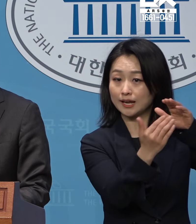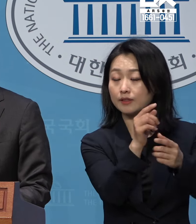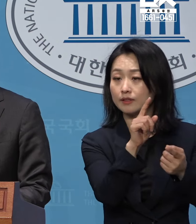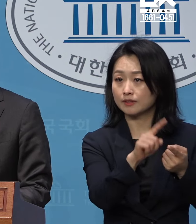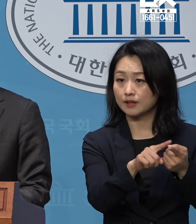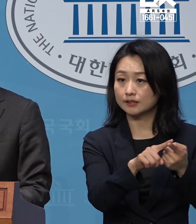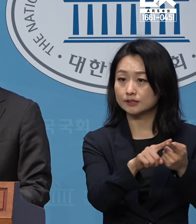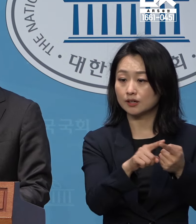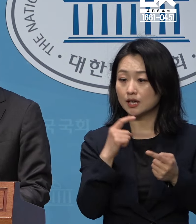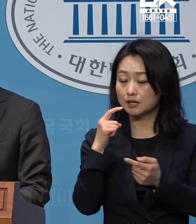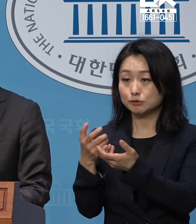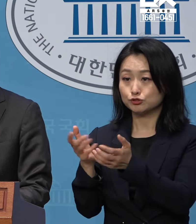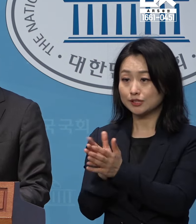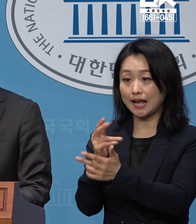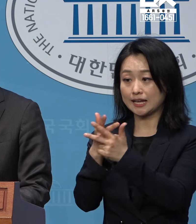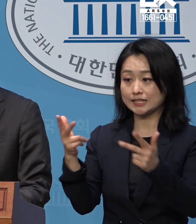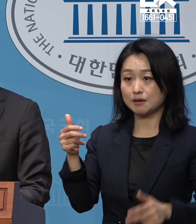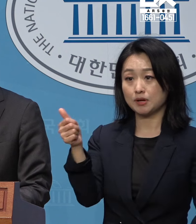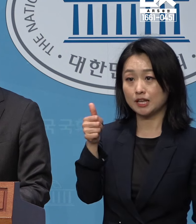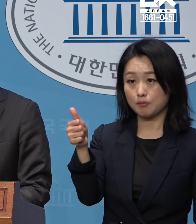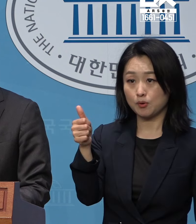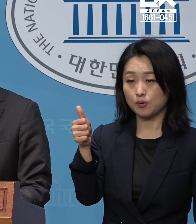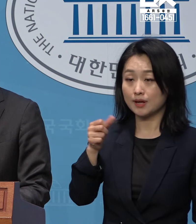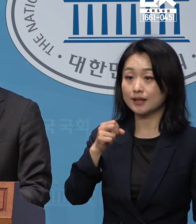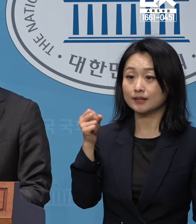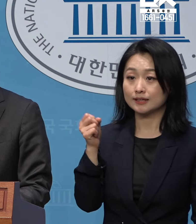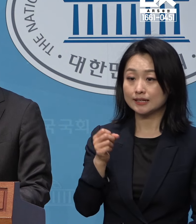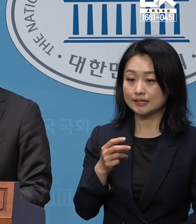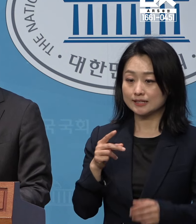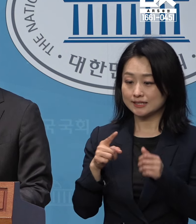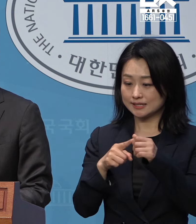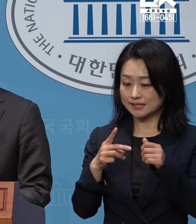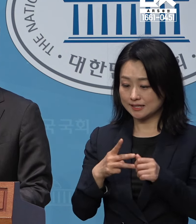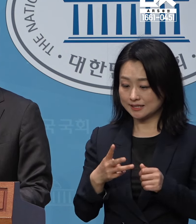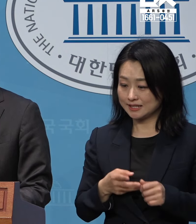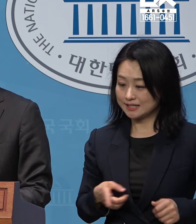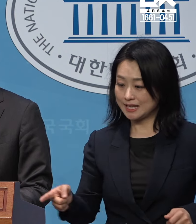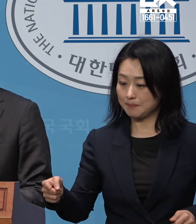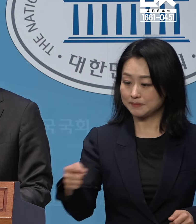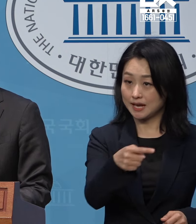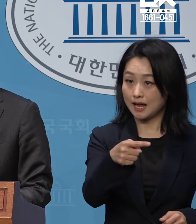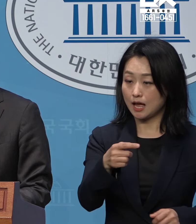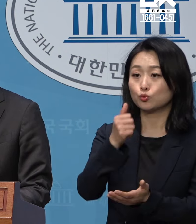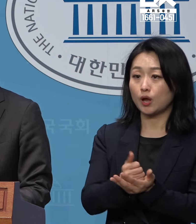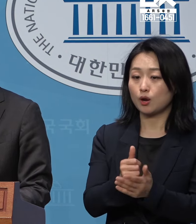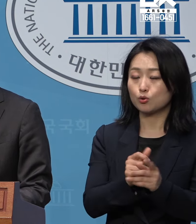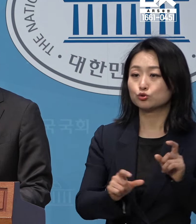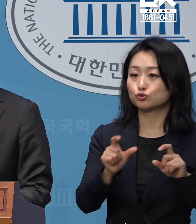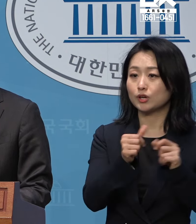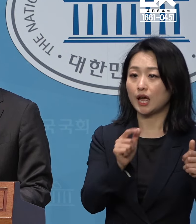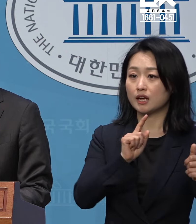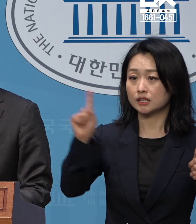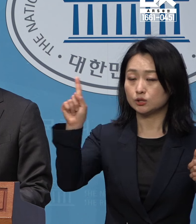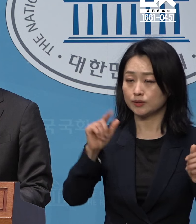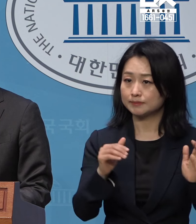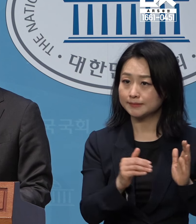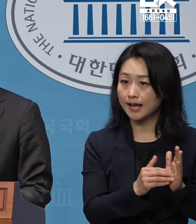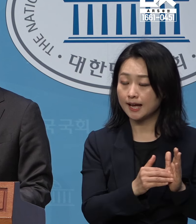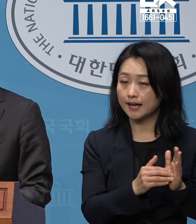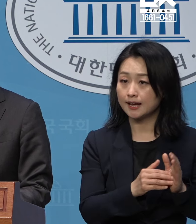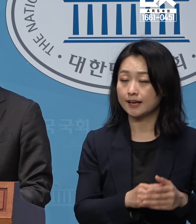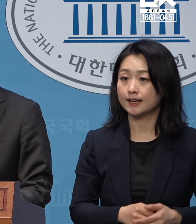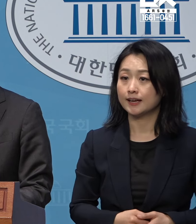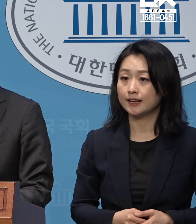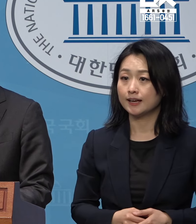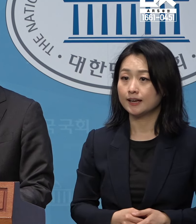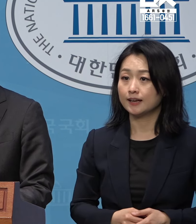관련해 더불어민주당 이재명 대표를 제3자 뇌물 혐의로 추가 기소했습니다. 검찰은